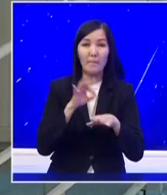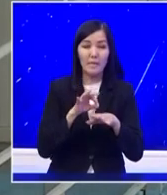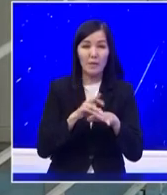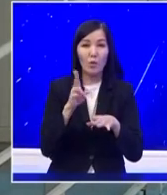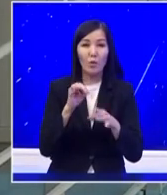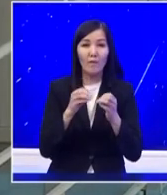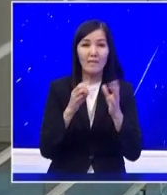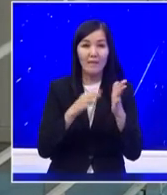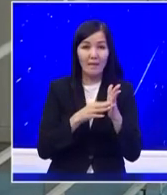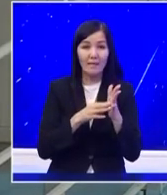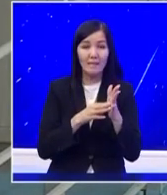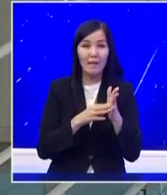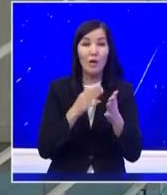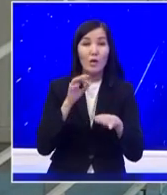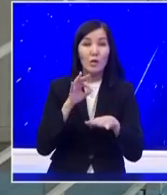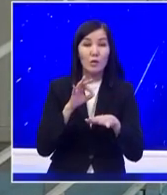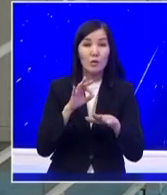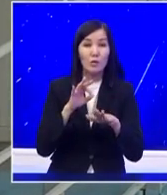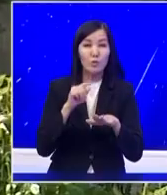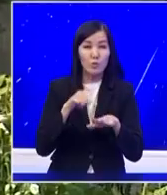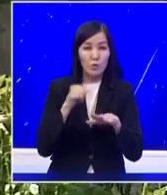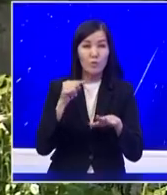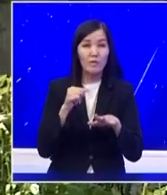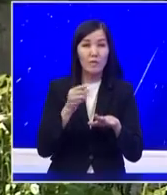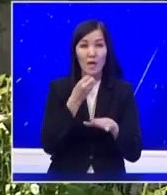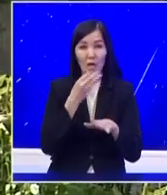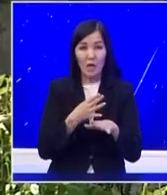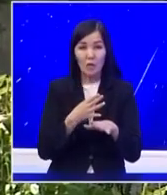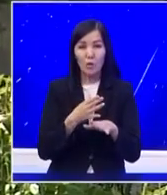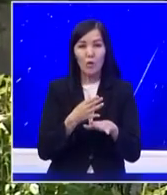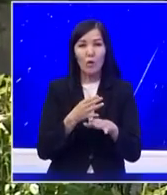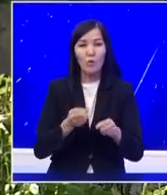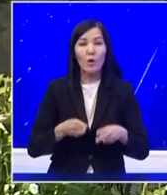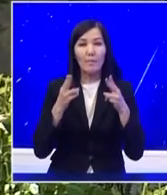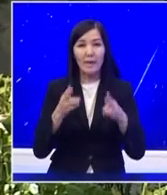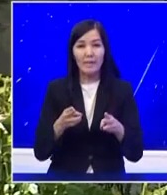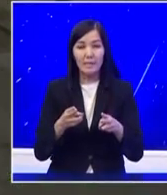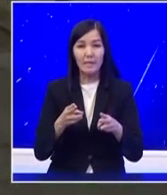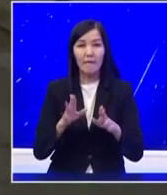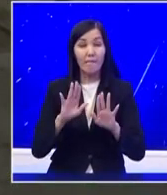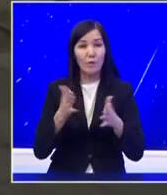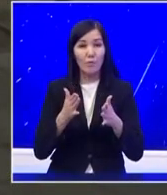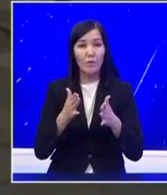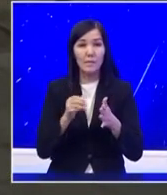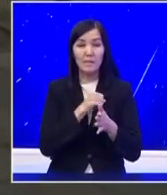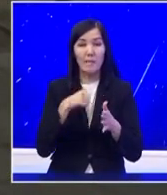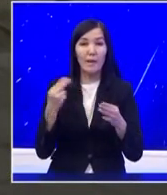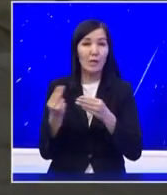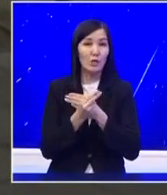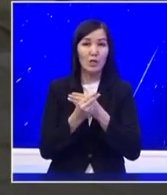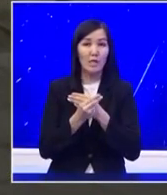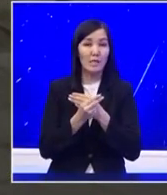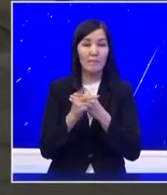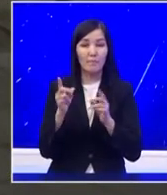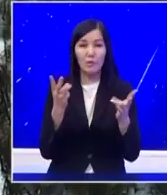признаки COVID-19. Если же вы чувствуете себя достаточно хорошо, но есть опасные предпосылки болезни, не занимайтесь самолечением,